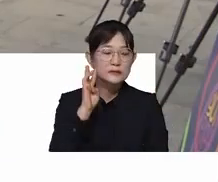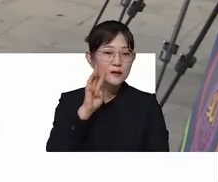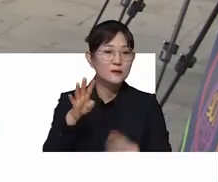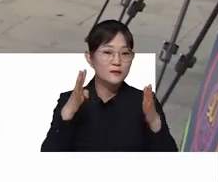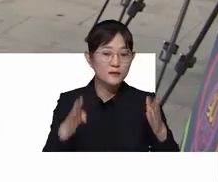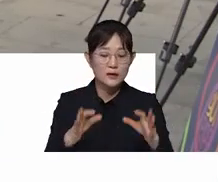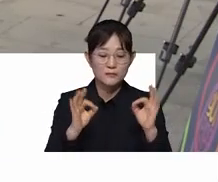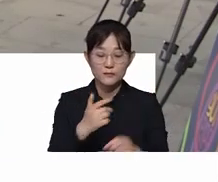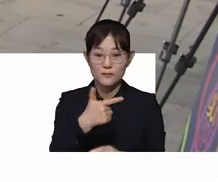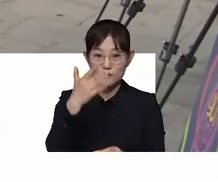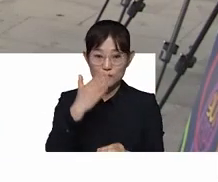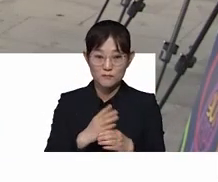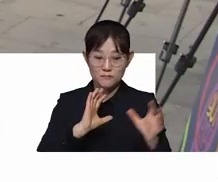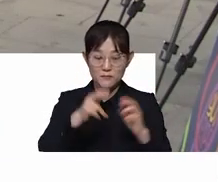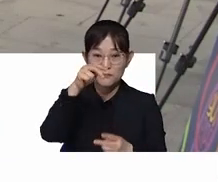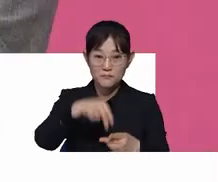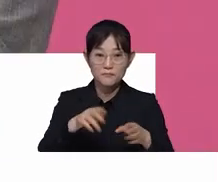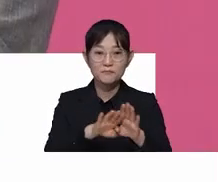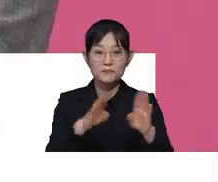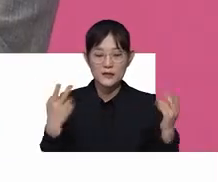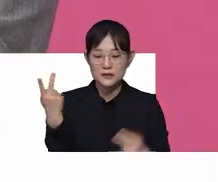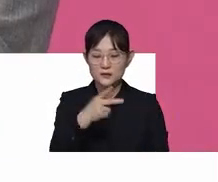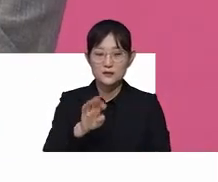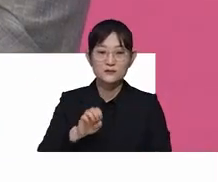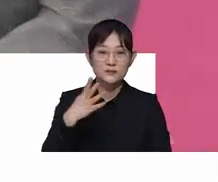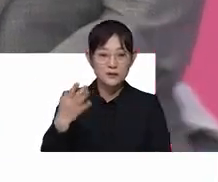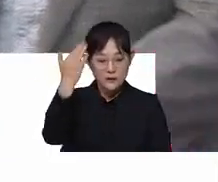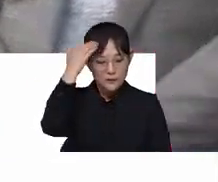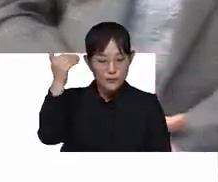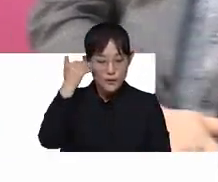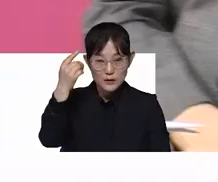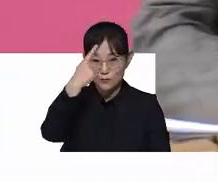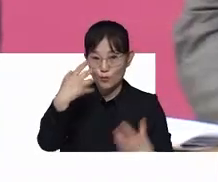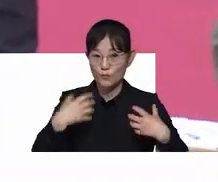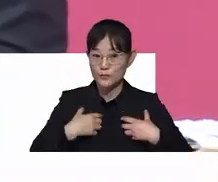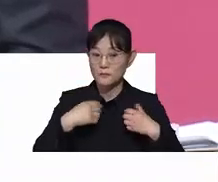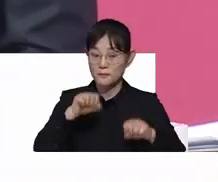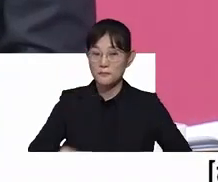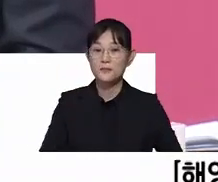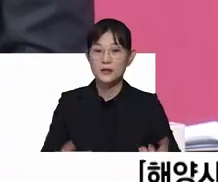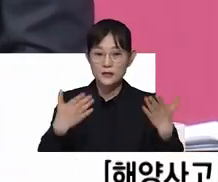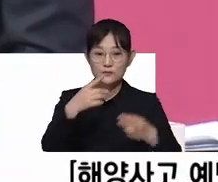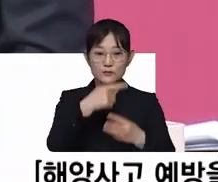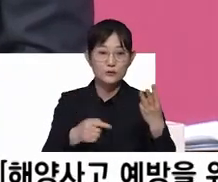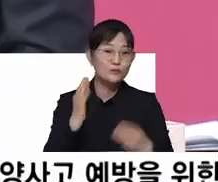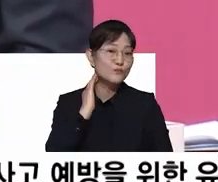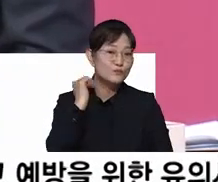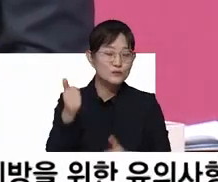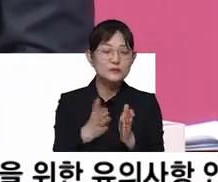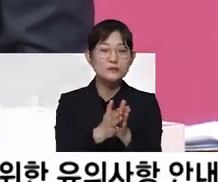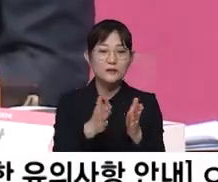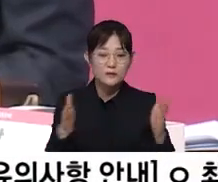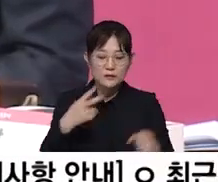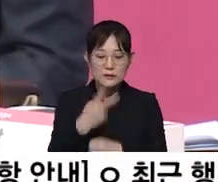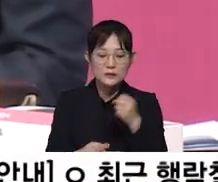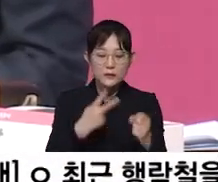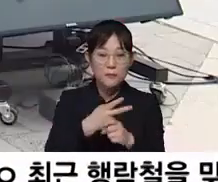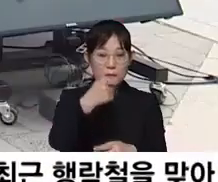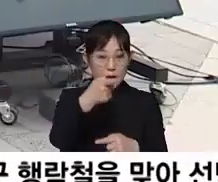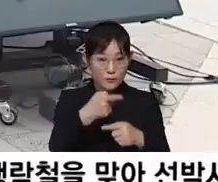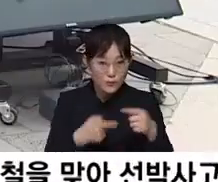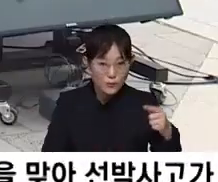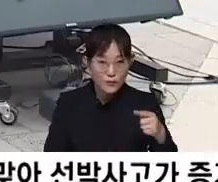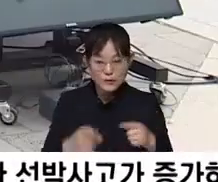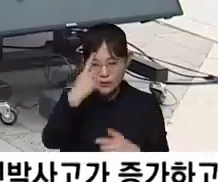김대중 컨벤션 센터에서 개최되는 2014 대한민국 정부 박람회는 윤석열 정부 출범 이후 2년 반 동안